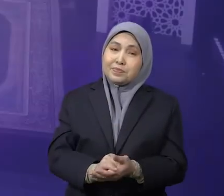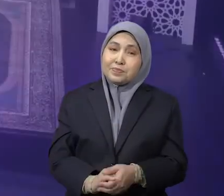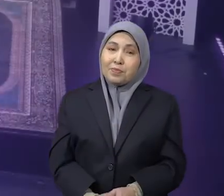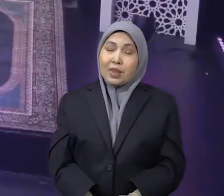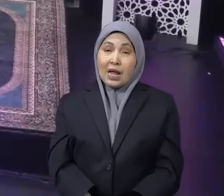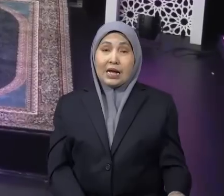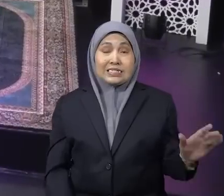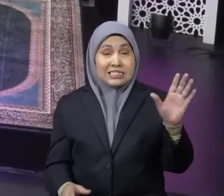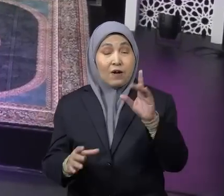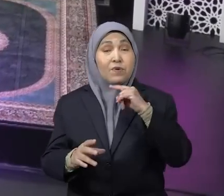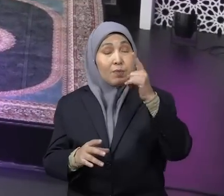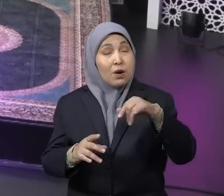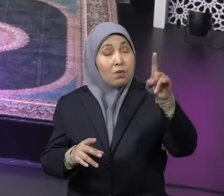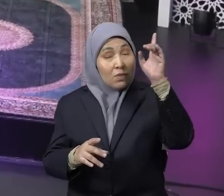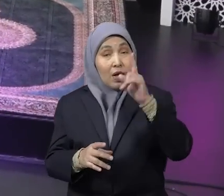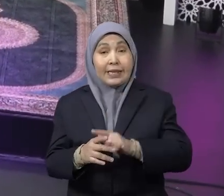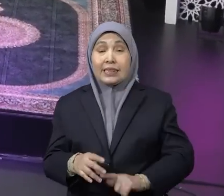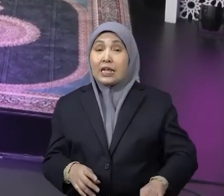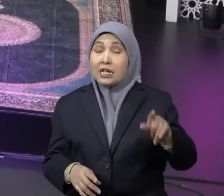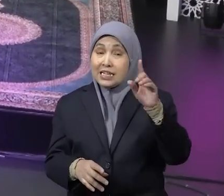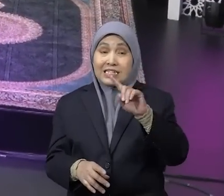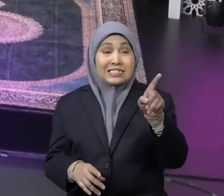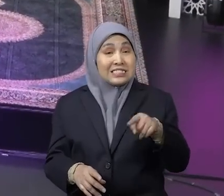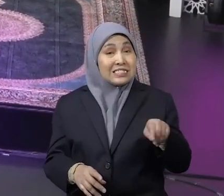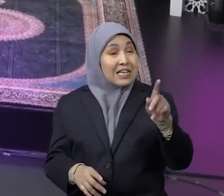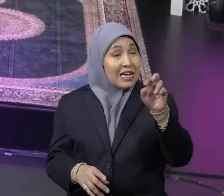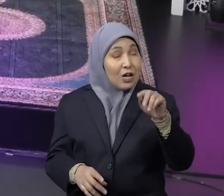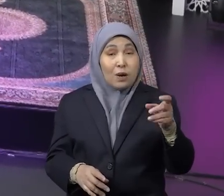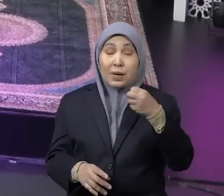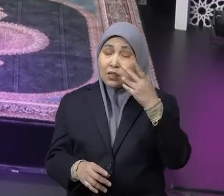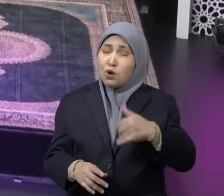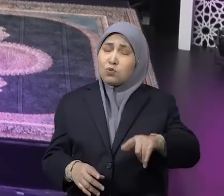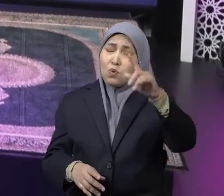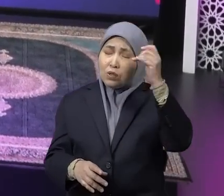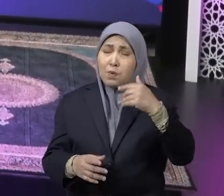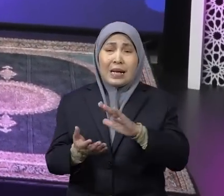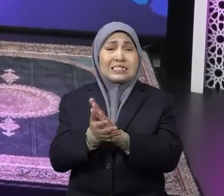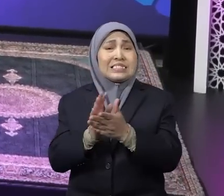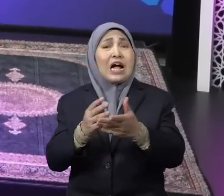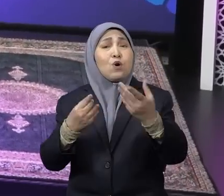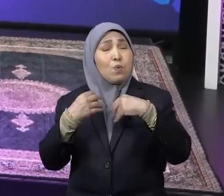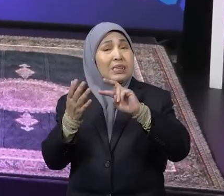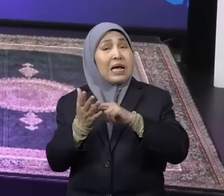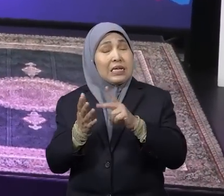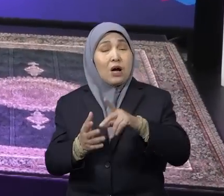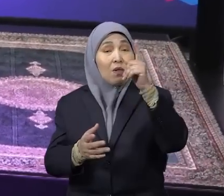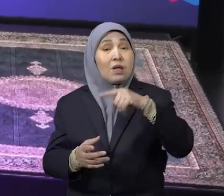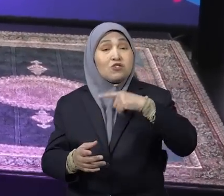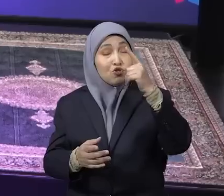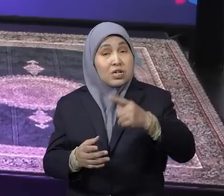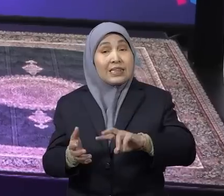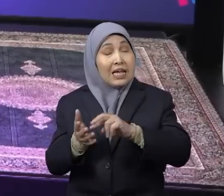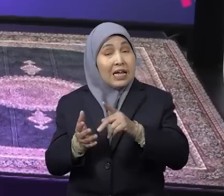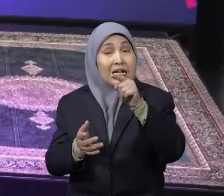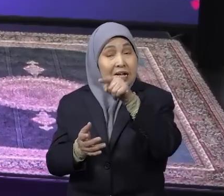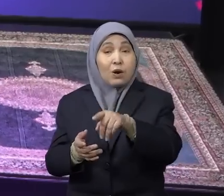Azim. Firman Allah Subhanahu Wa Taala, dia Zakaria berkata, ya Tuhanku, berilah aku satu petanda. Allah berfirman, tanda